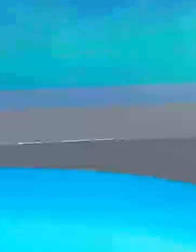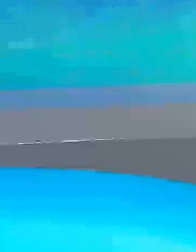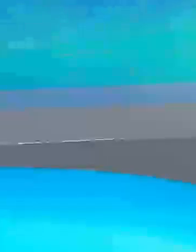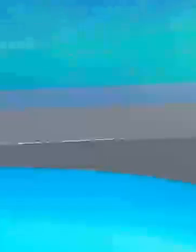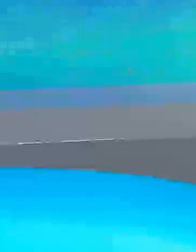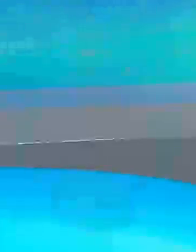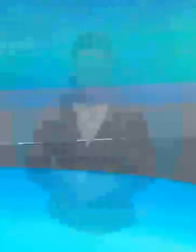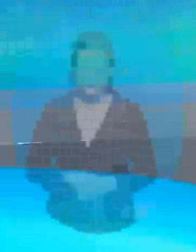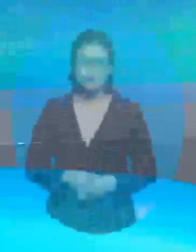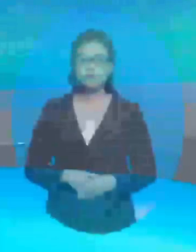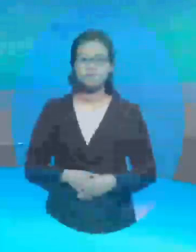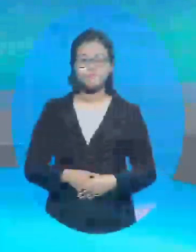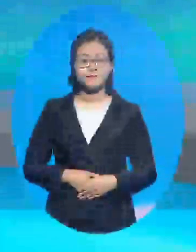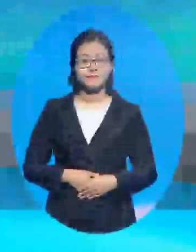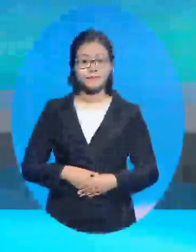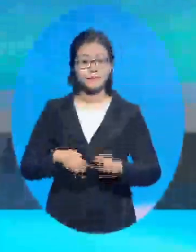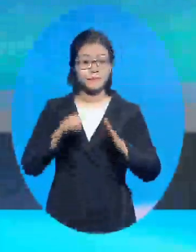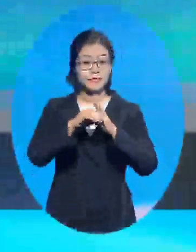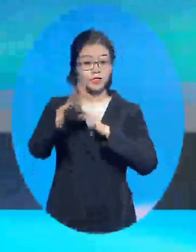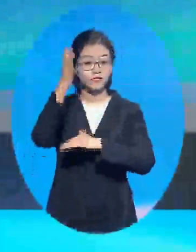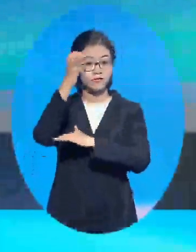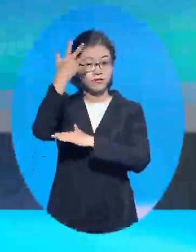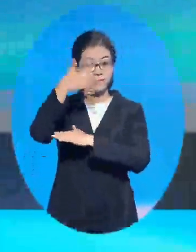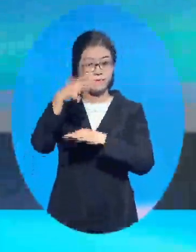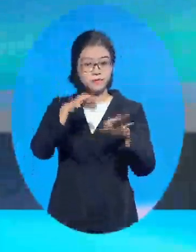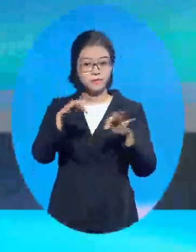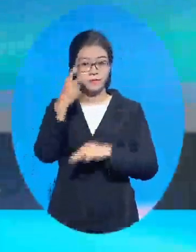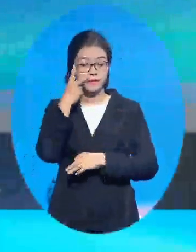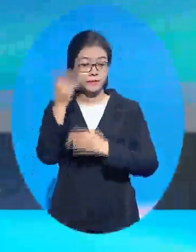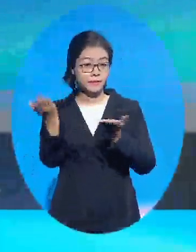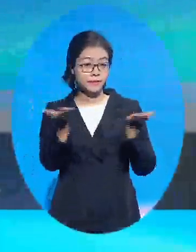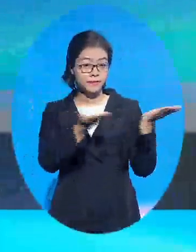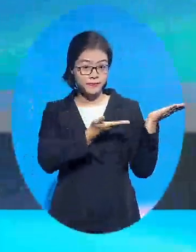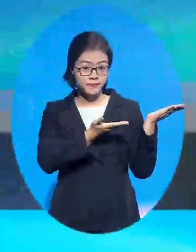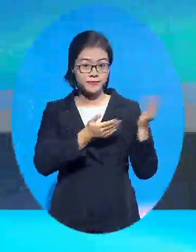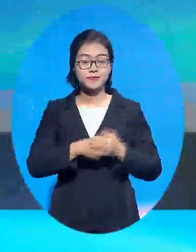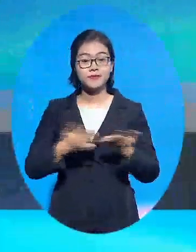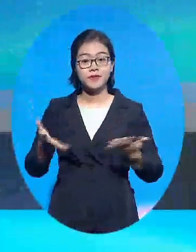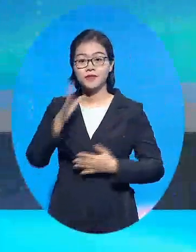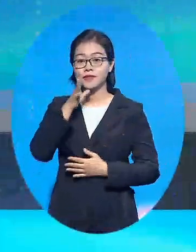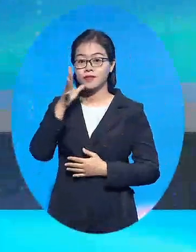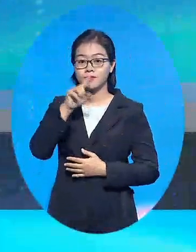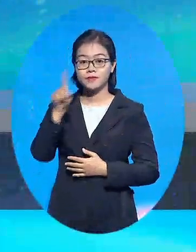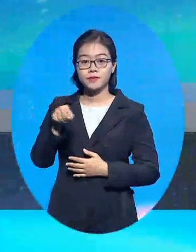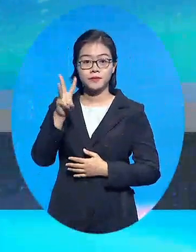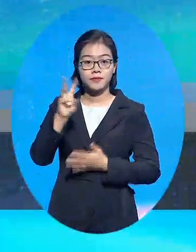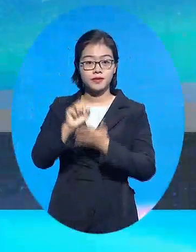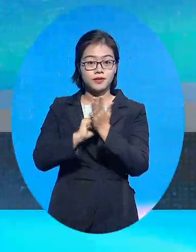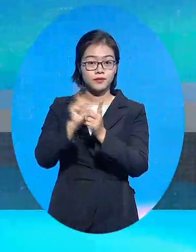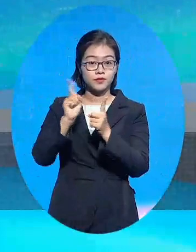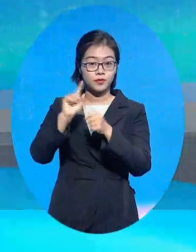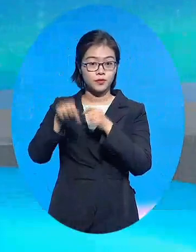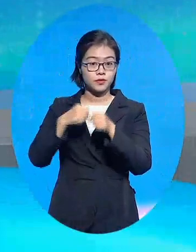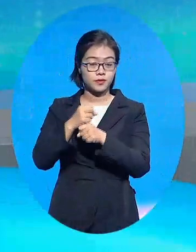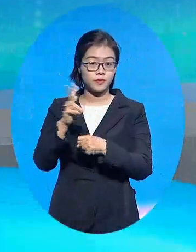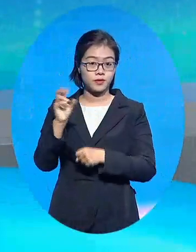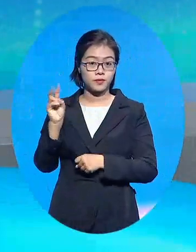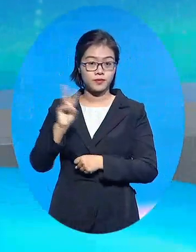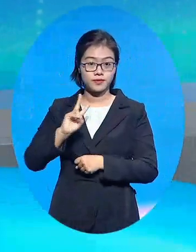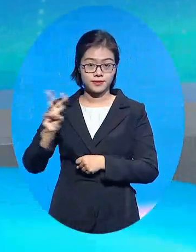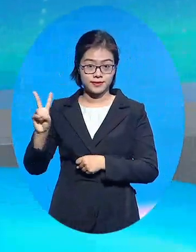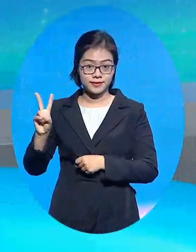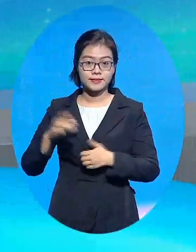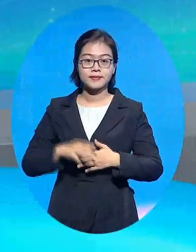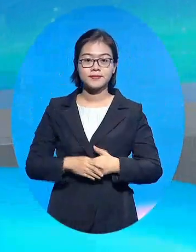Kính chào quý vị mời quý vị theo dõi bản tin buổi trưa của Đài truyền hình Thành phố Hồ Chí Minh hôm nay thứ năm ngày 3 tháng 11 năm 2022